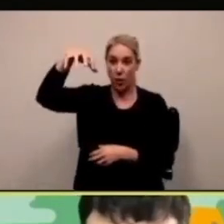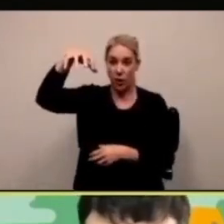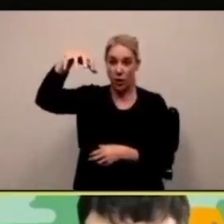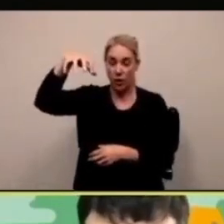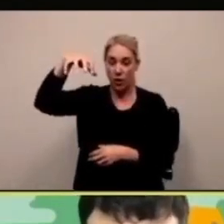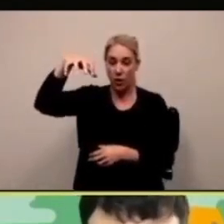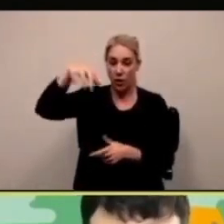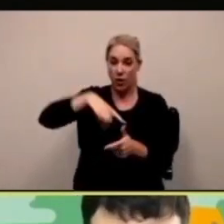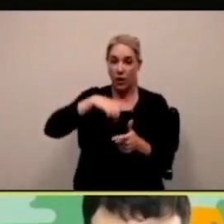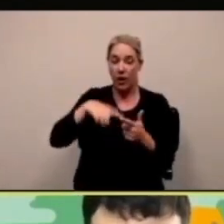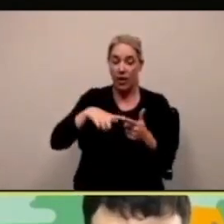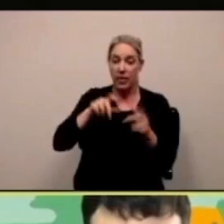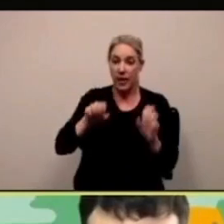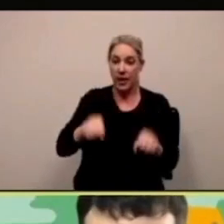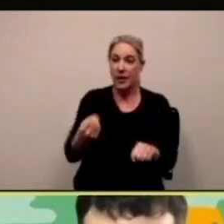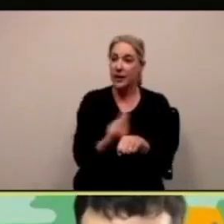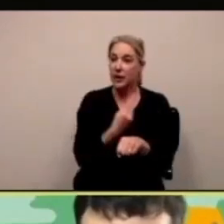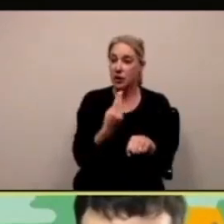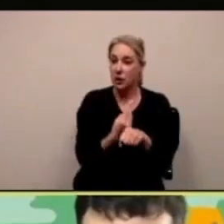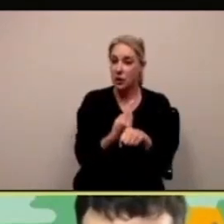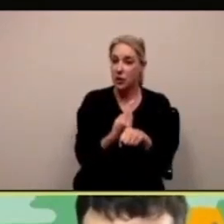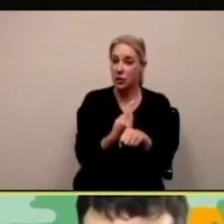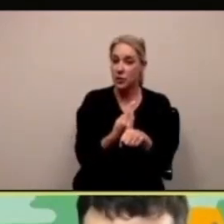動線がわかるようにさせます